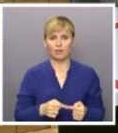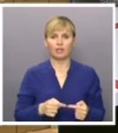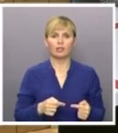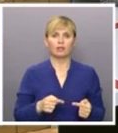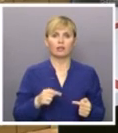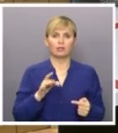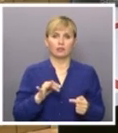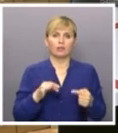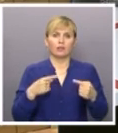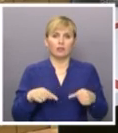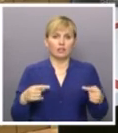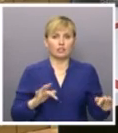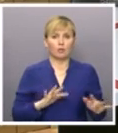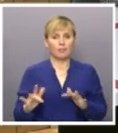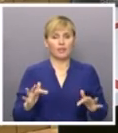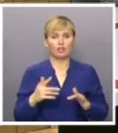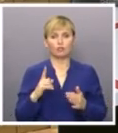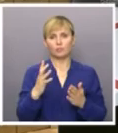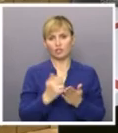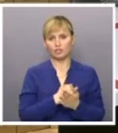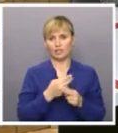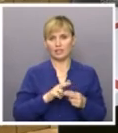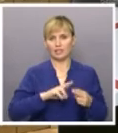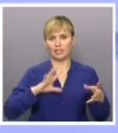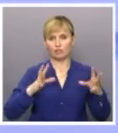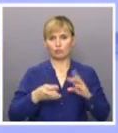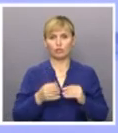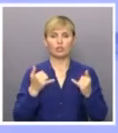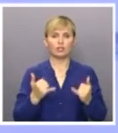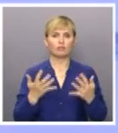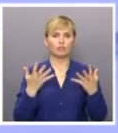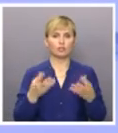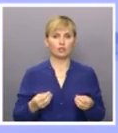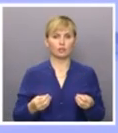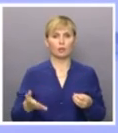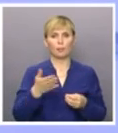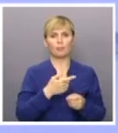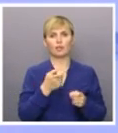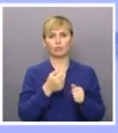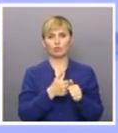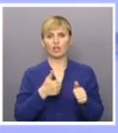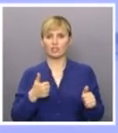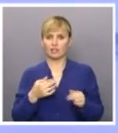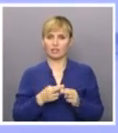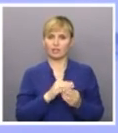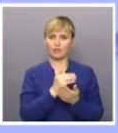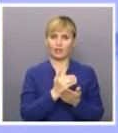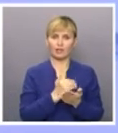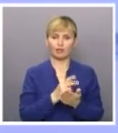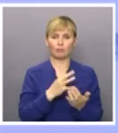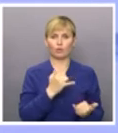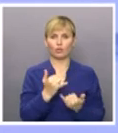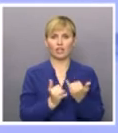Предусмотрен ряд мер для того, чтобы достичь этих результатов, но уже на сегодняшний день мы отстаем от этого графика, значит, по